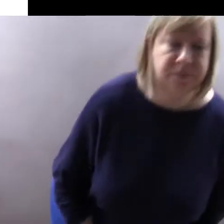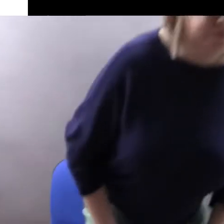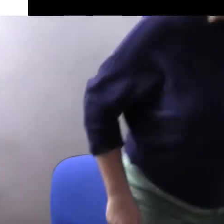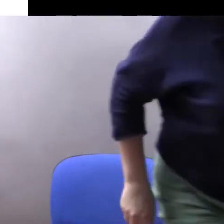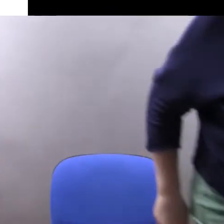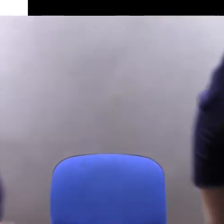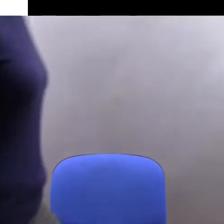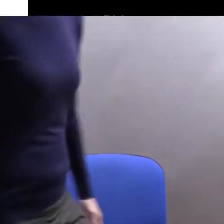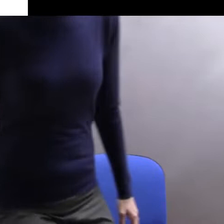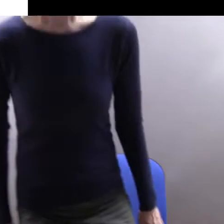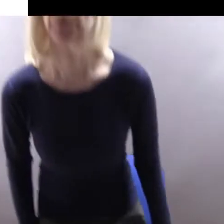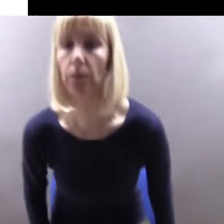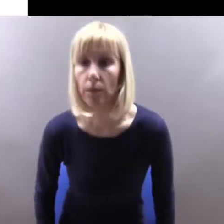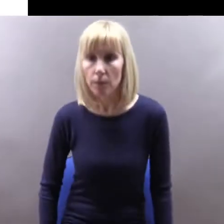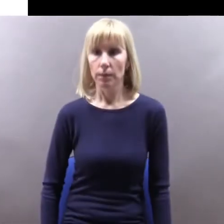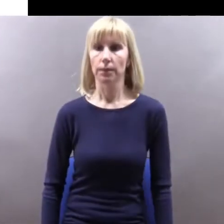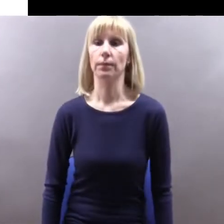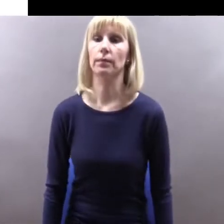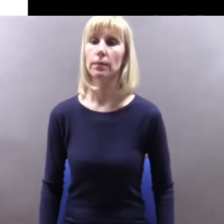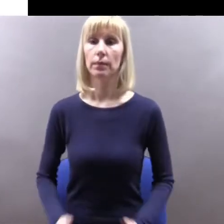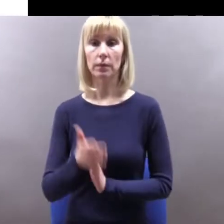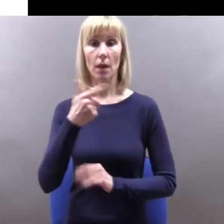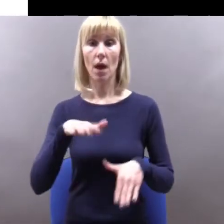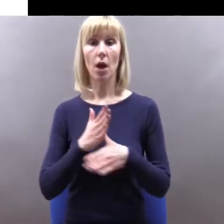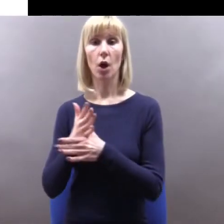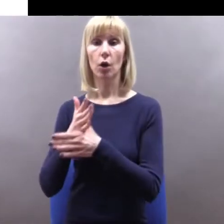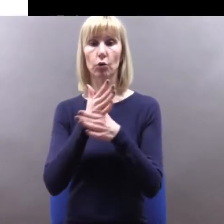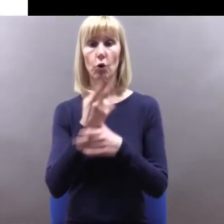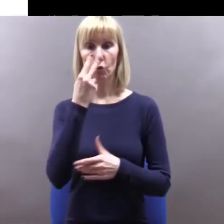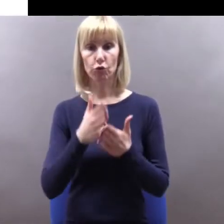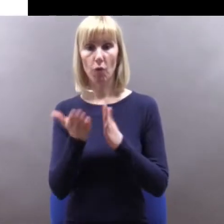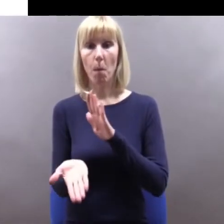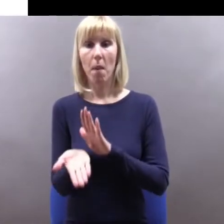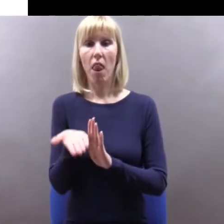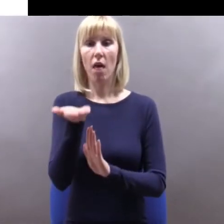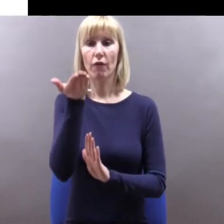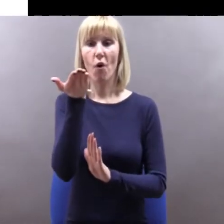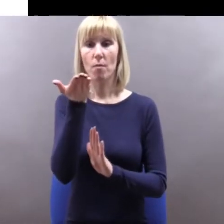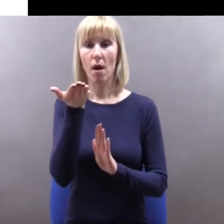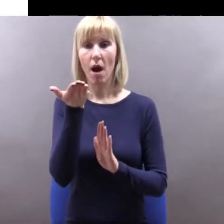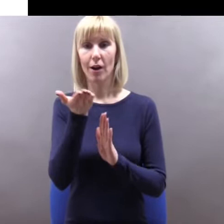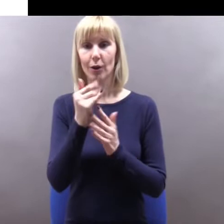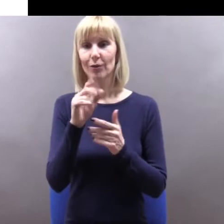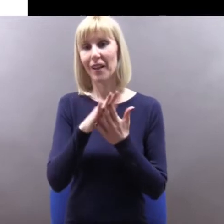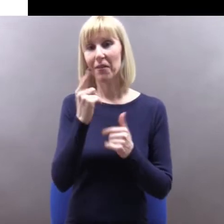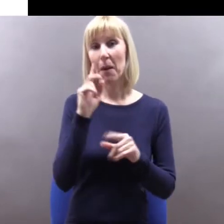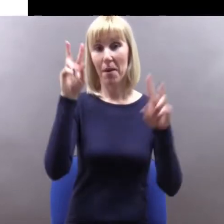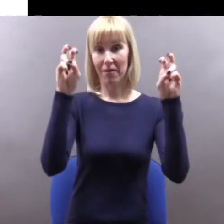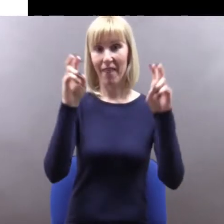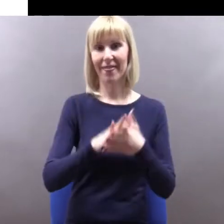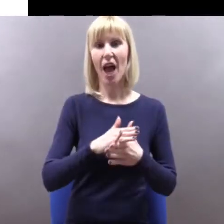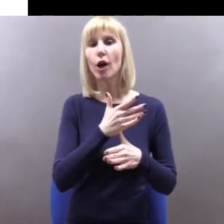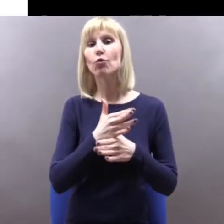schodoplatformą. My je w muzeum nazywamy tak roboczo, że to są nasze transformersy, ponieważ są to schody, które